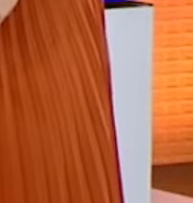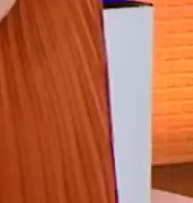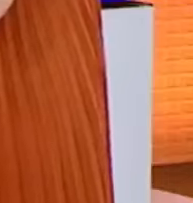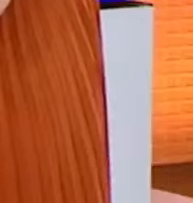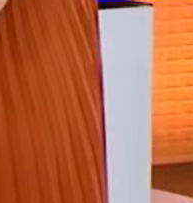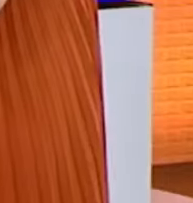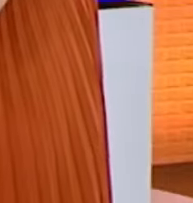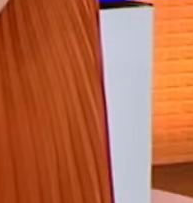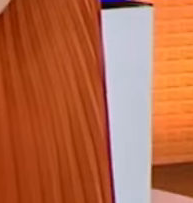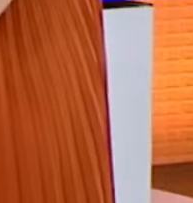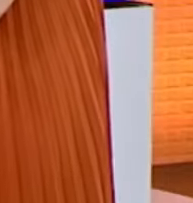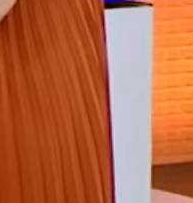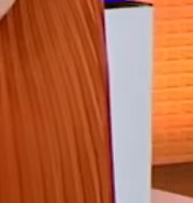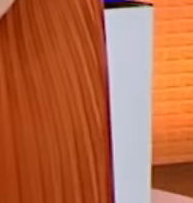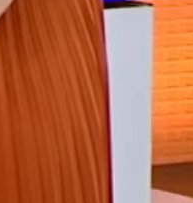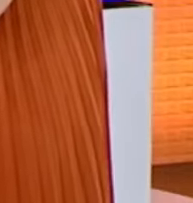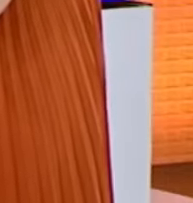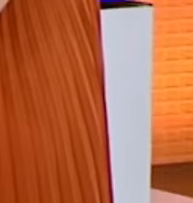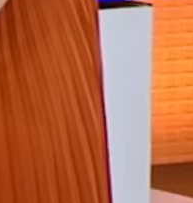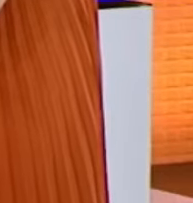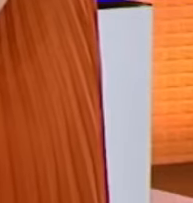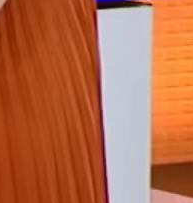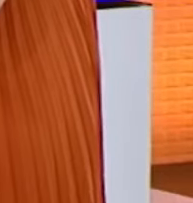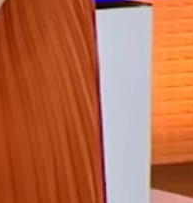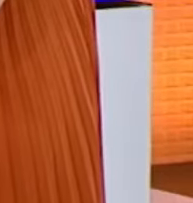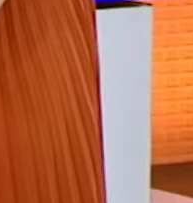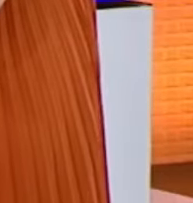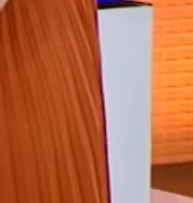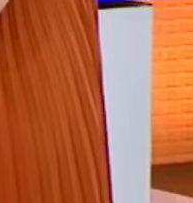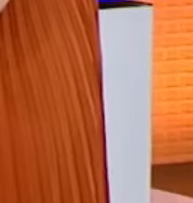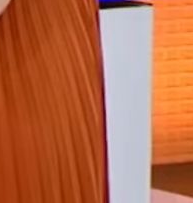po kami sa GMA Pinoy TV at sa www.gmanews.tv